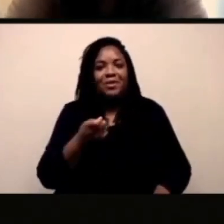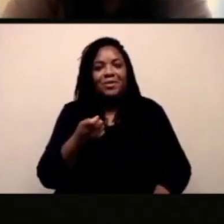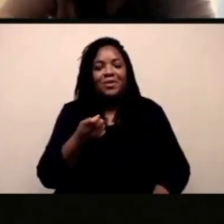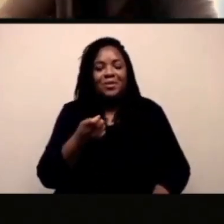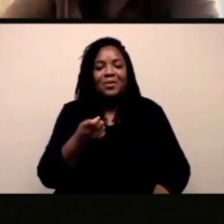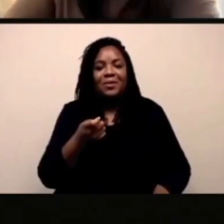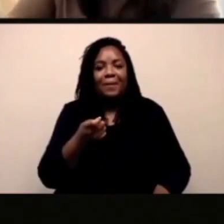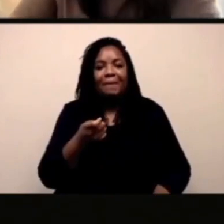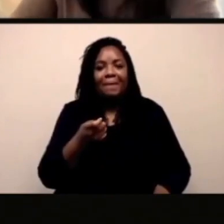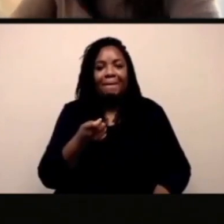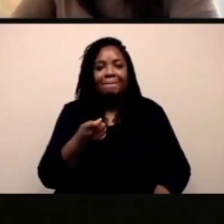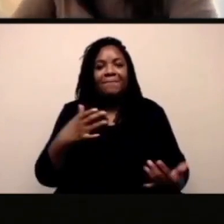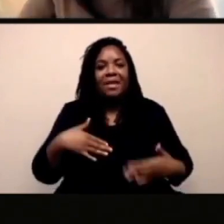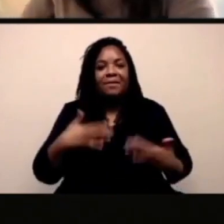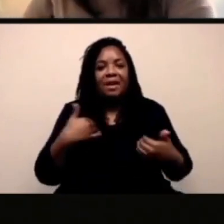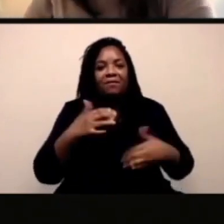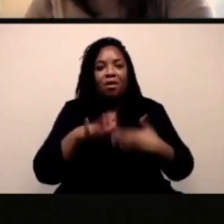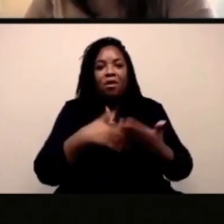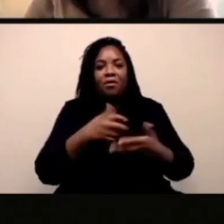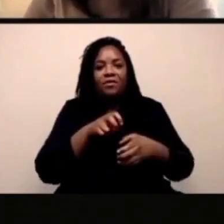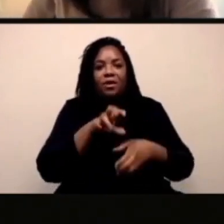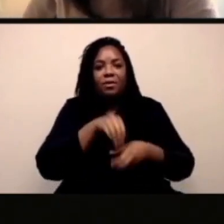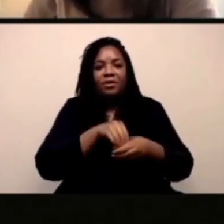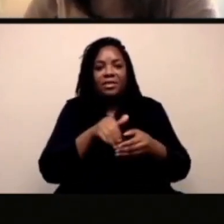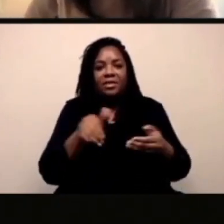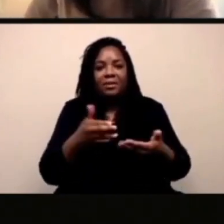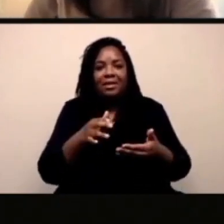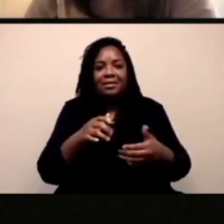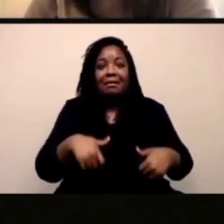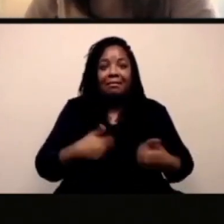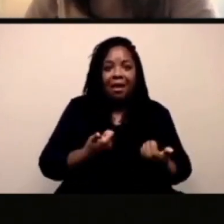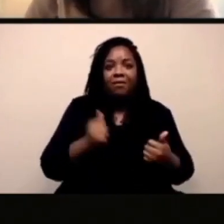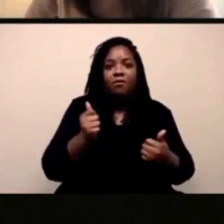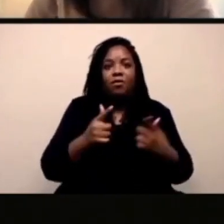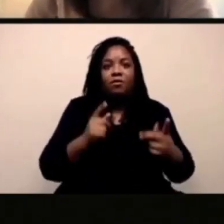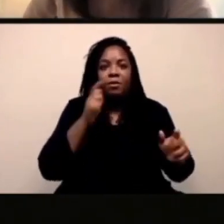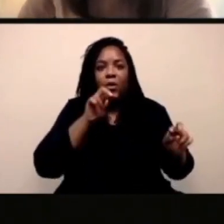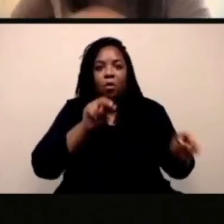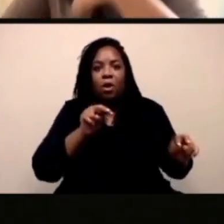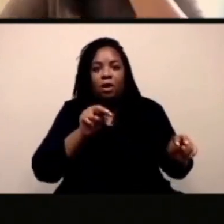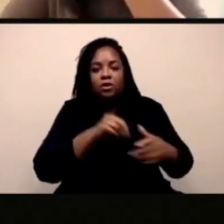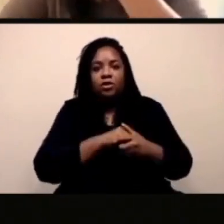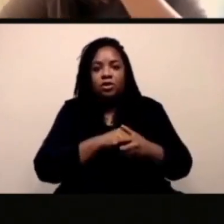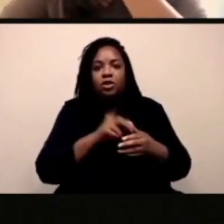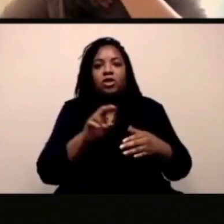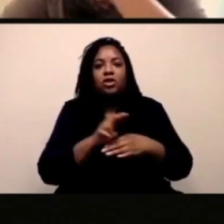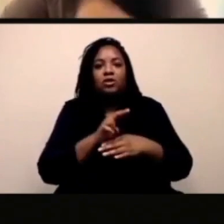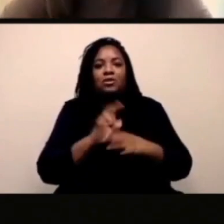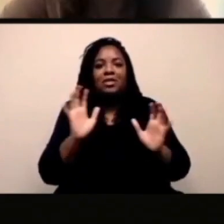仕事しています本日は皆さんとご一緒できて後嬉しいですはい